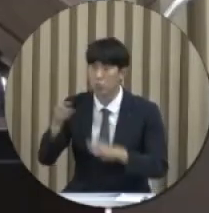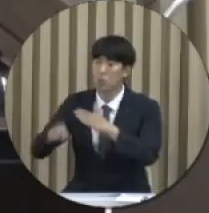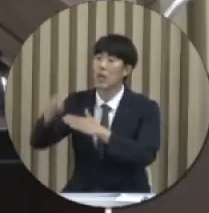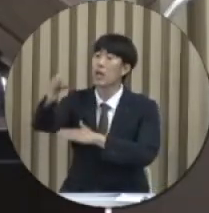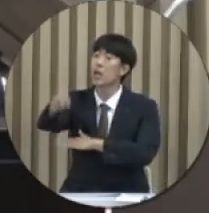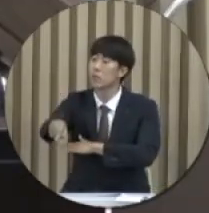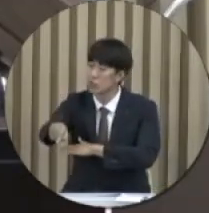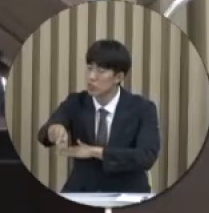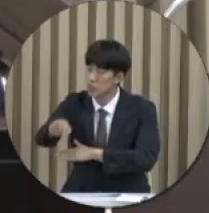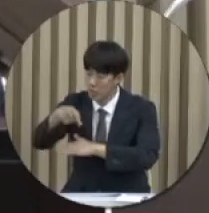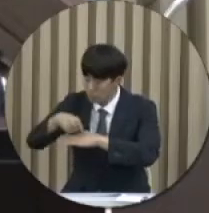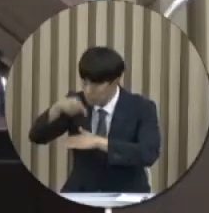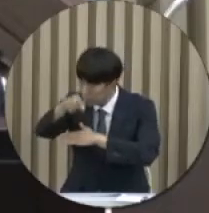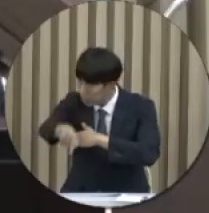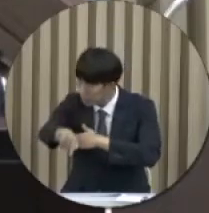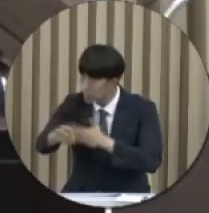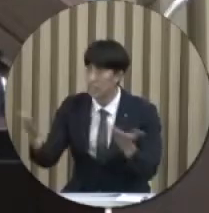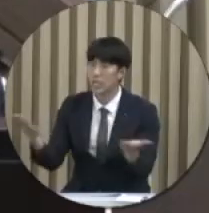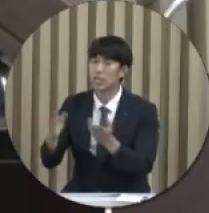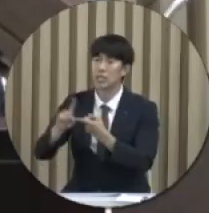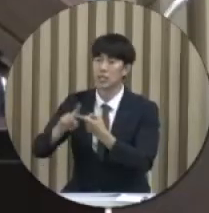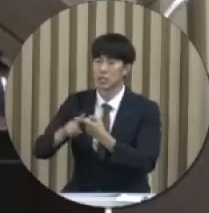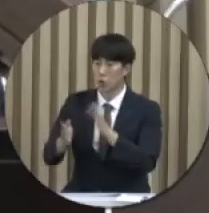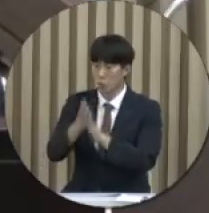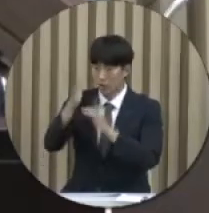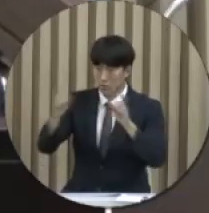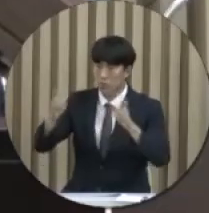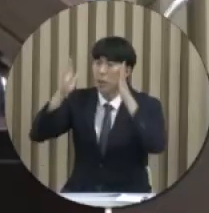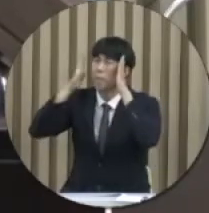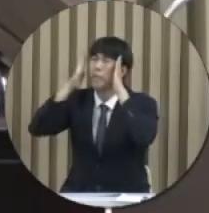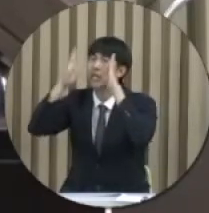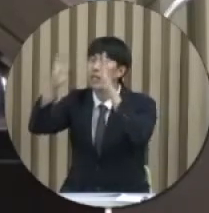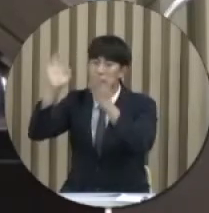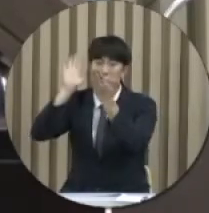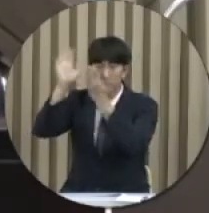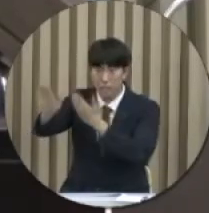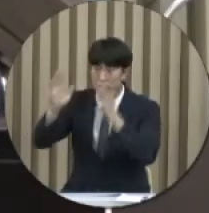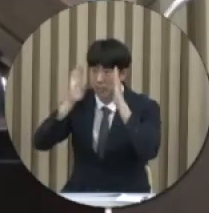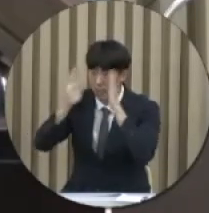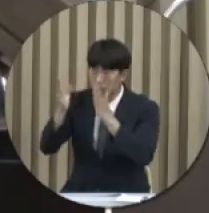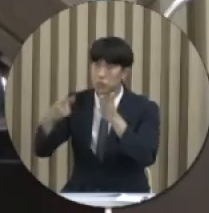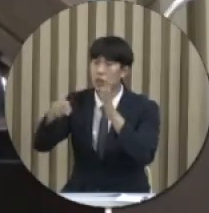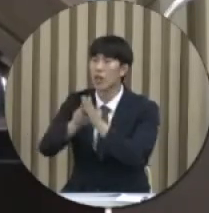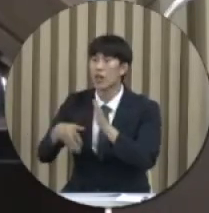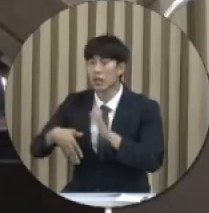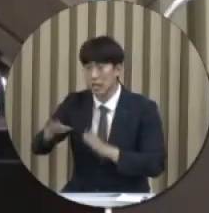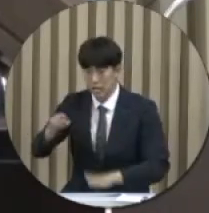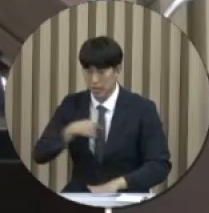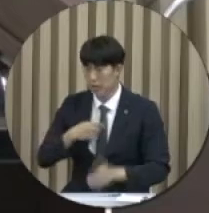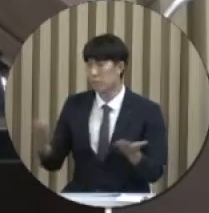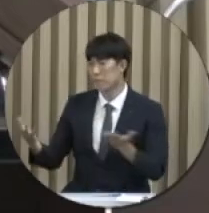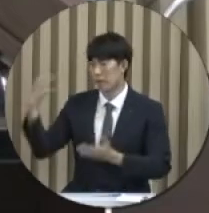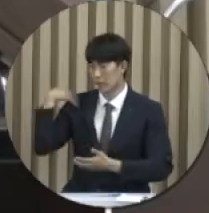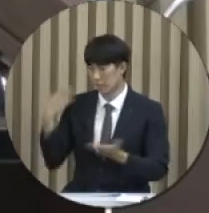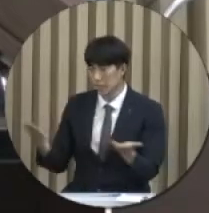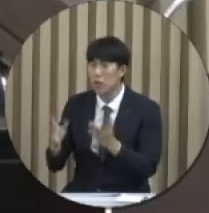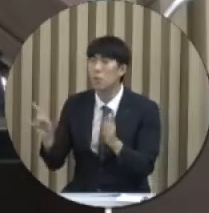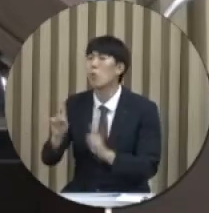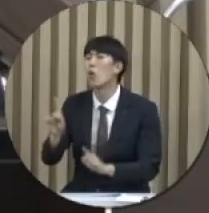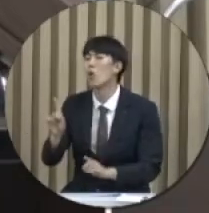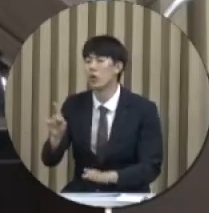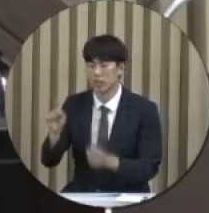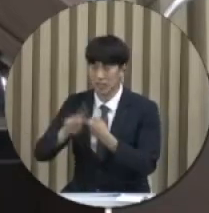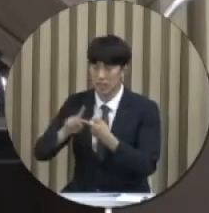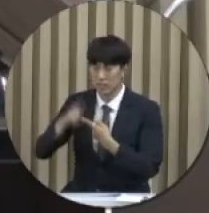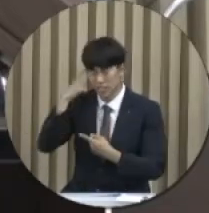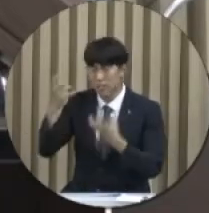외부적인 요인을 해서 화성시가 미래지향적으로 갈수 있는 거에 제 역할이 무엇인가 이걸 훨씬 더 많이 생각하면서